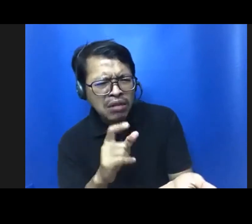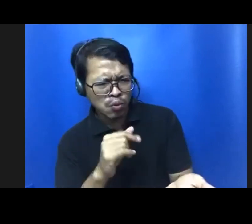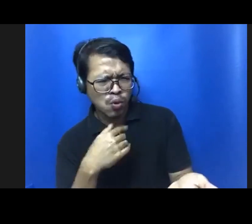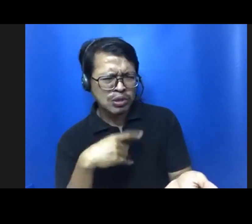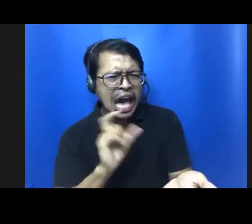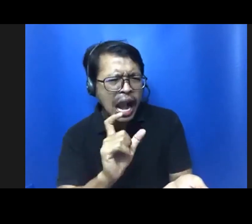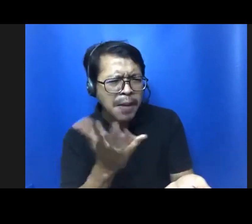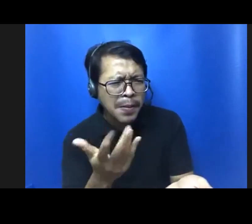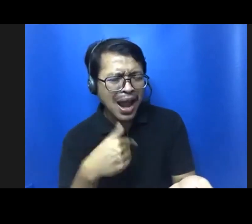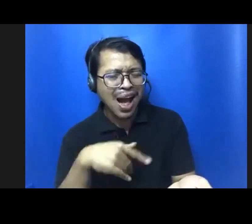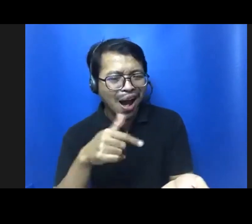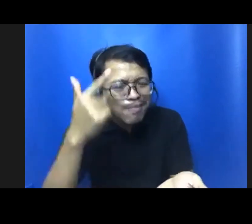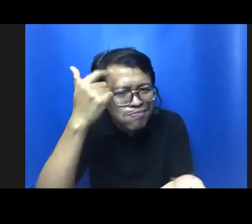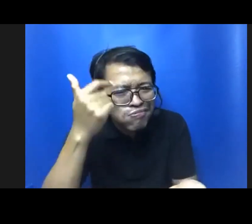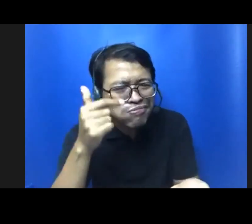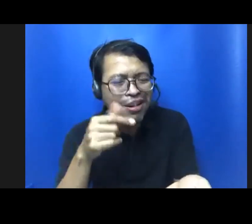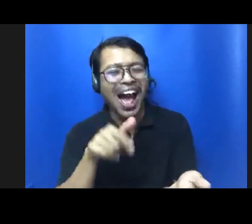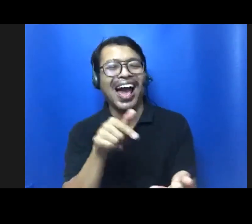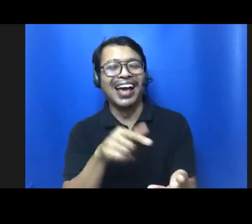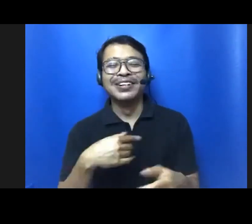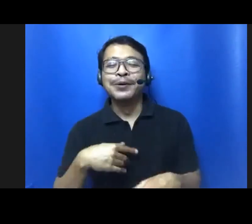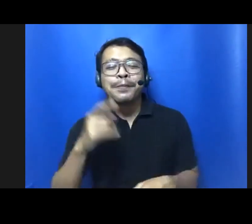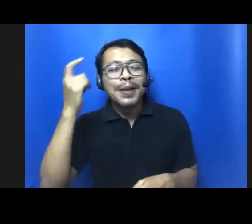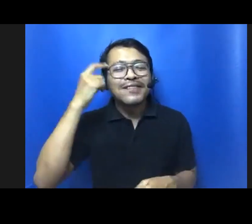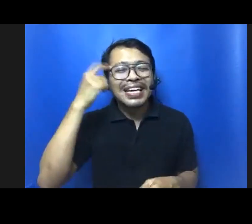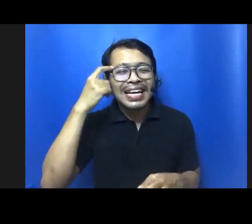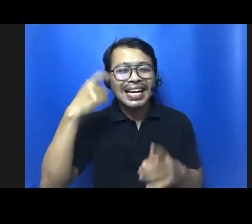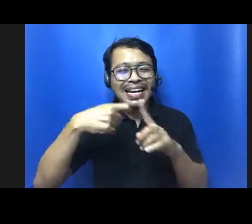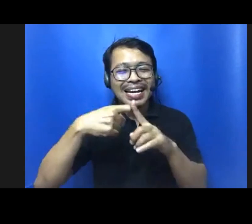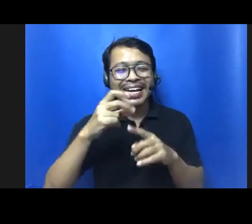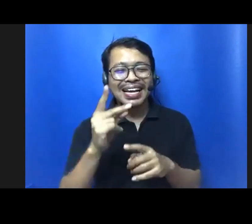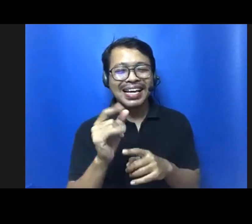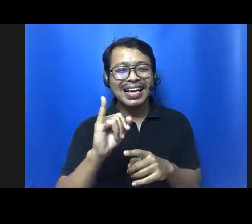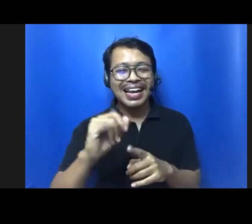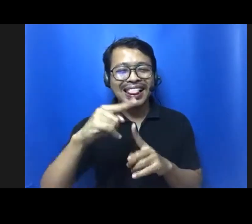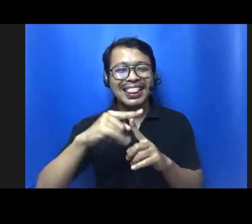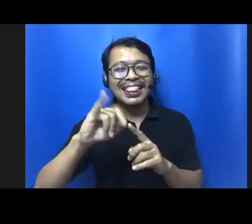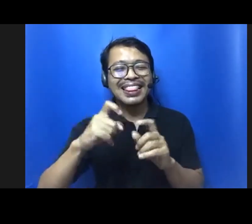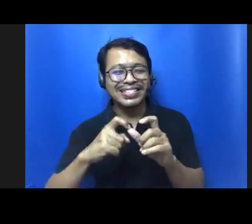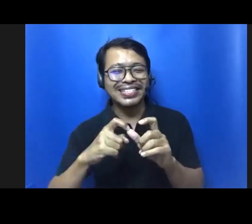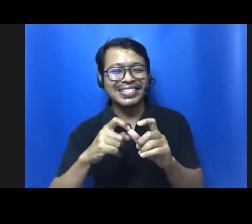Kita tidak boleh mengeluh. Kita kan sering kali mengeluh, kemudian